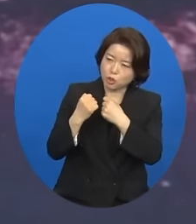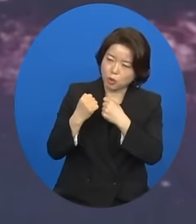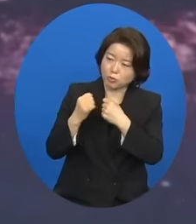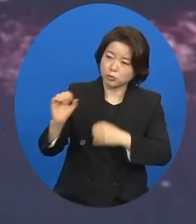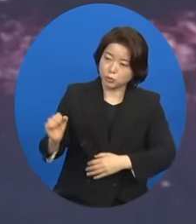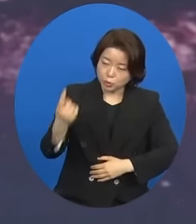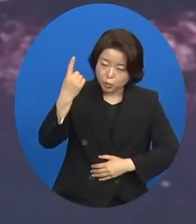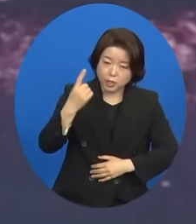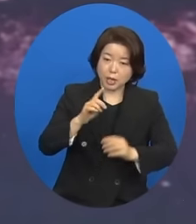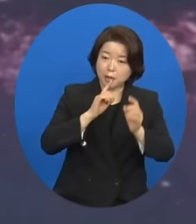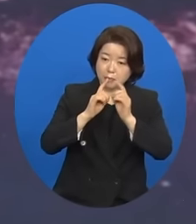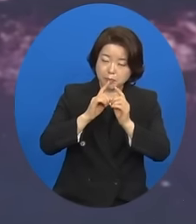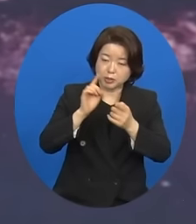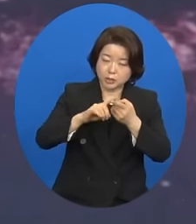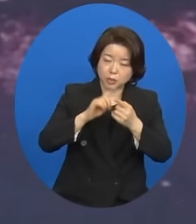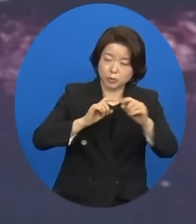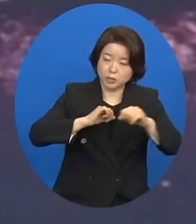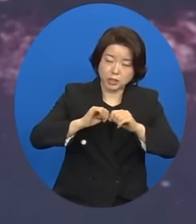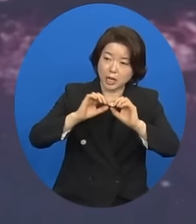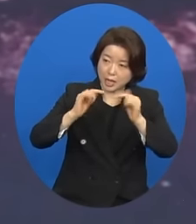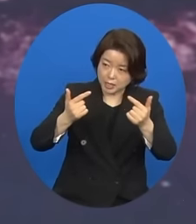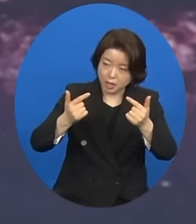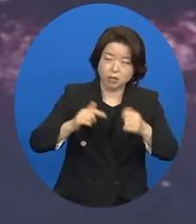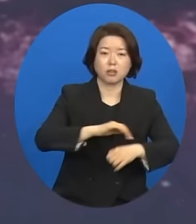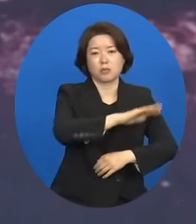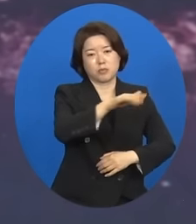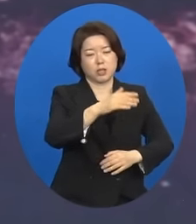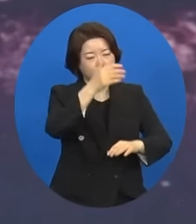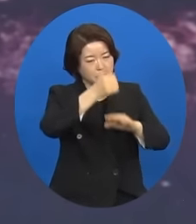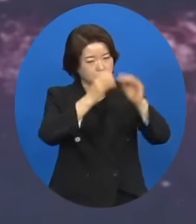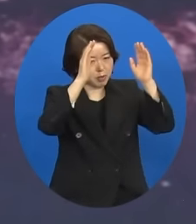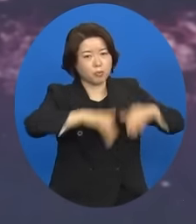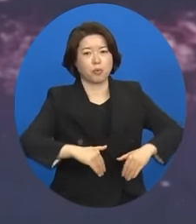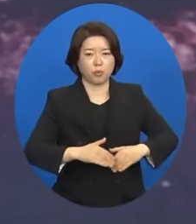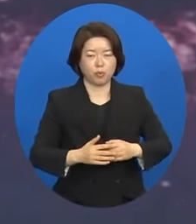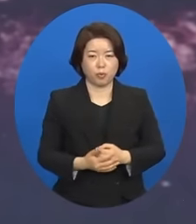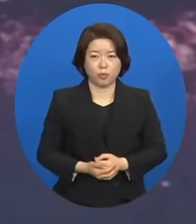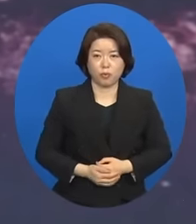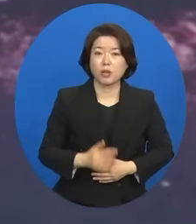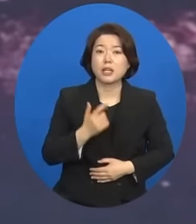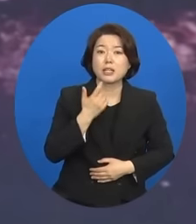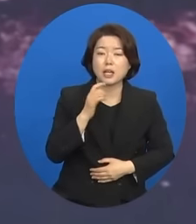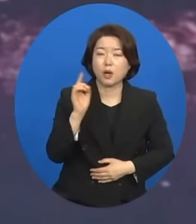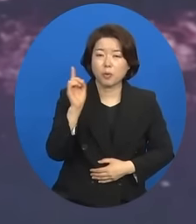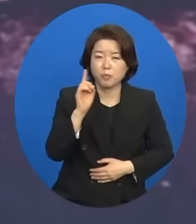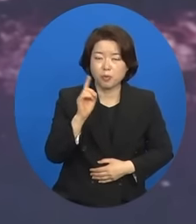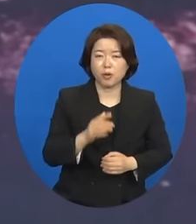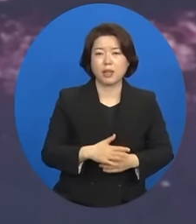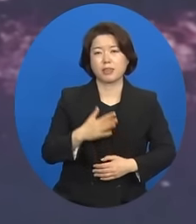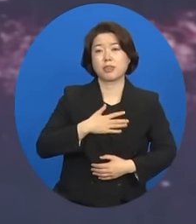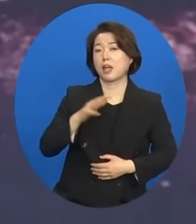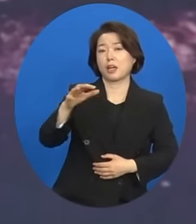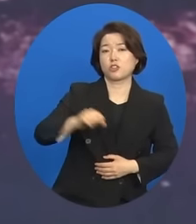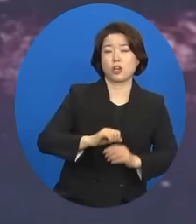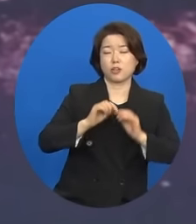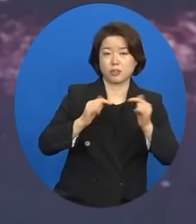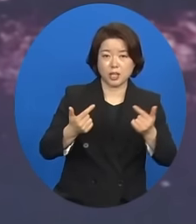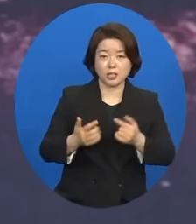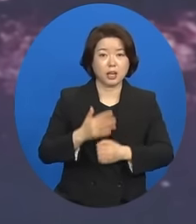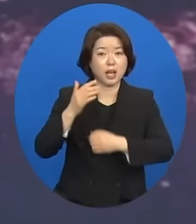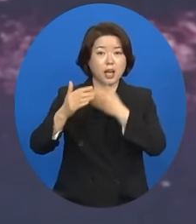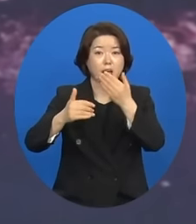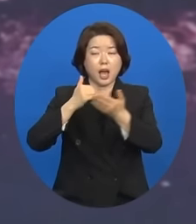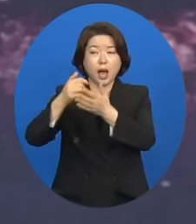아닌 이상은 여러분 다 무너져요 그니까 지금 야곱이 회해 될 것은 뭐냐면 내가 취하는 것이 아니라